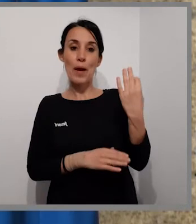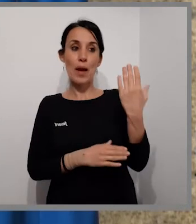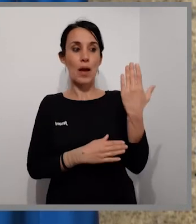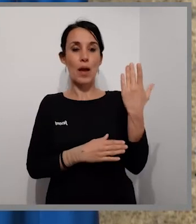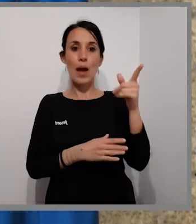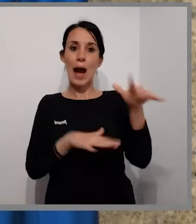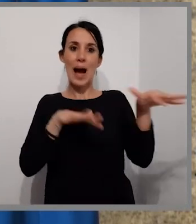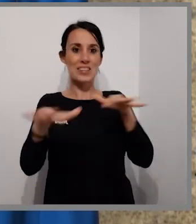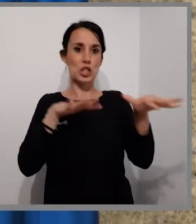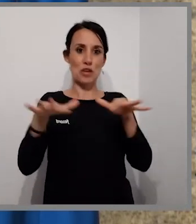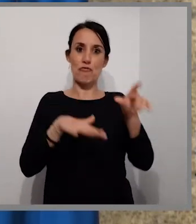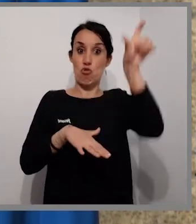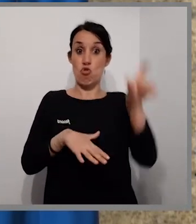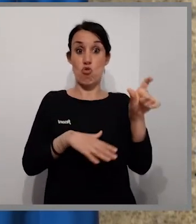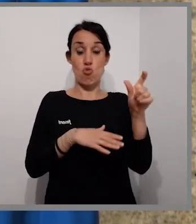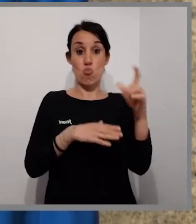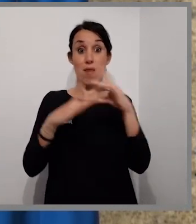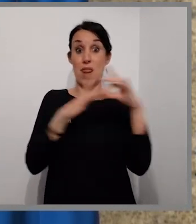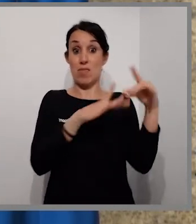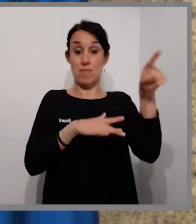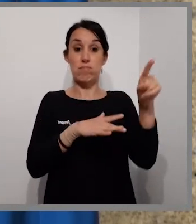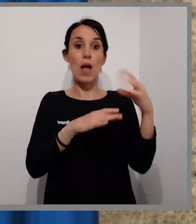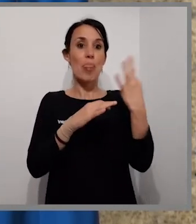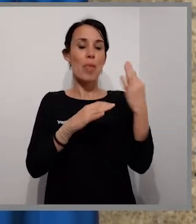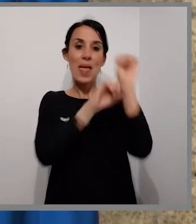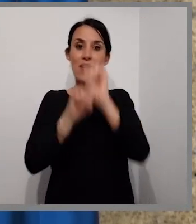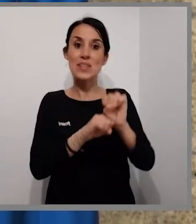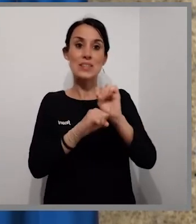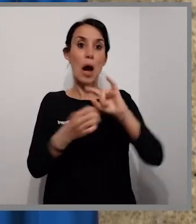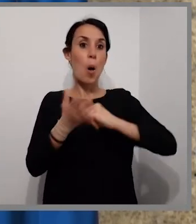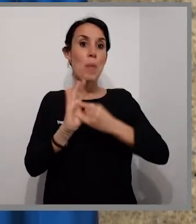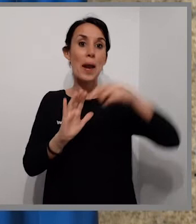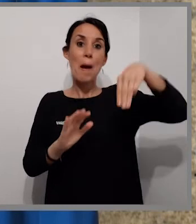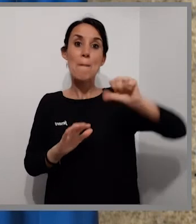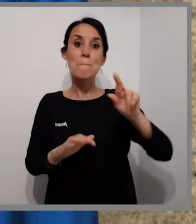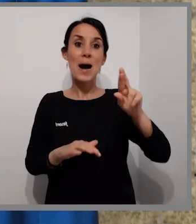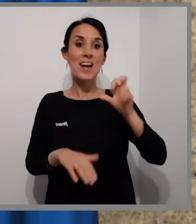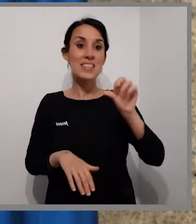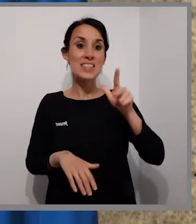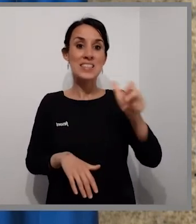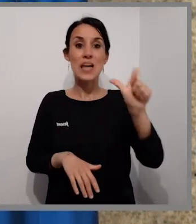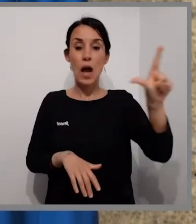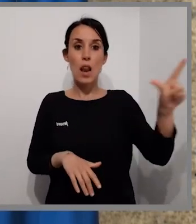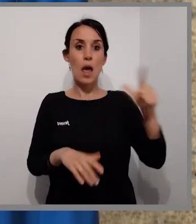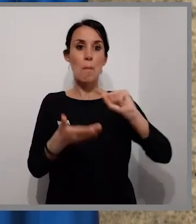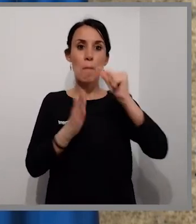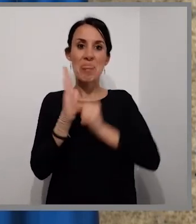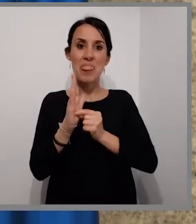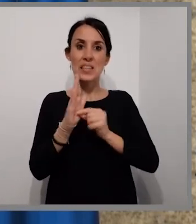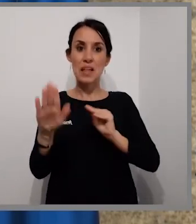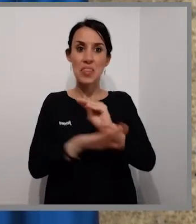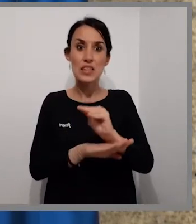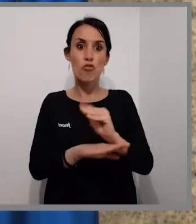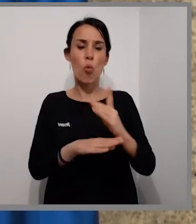precisament actiu, potentment actiu, en defensa del Plan Marshall, de les mesures d'incentiu i de tot el que significa